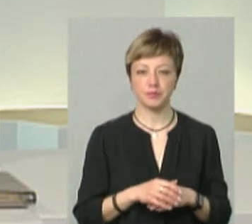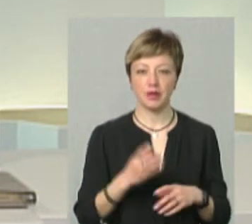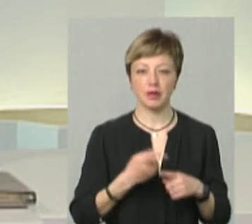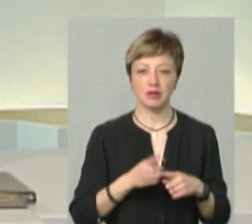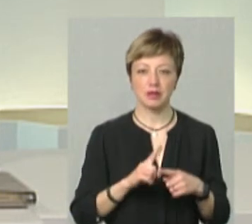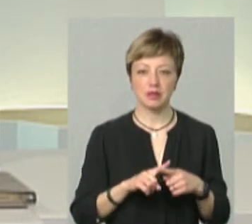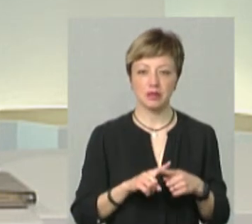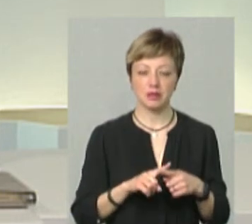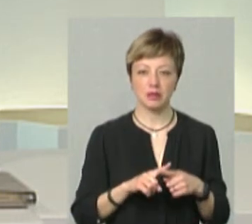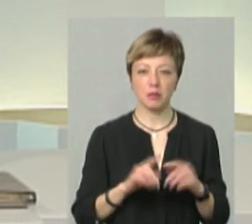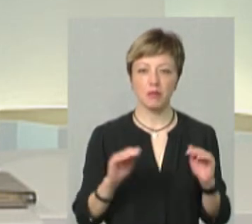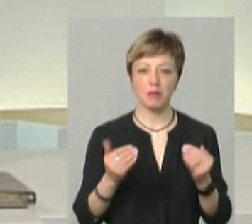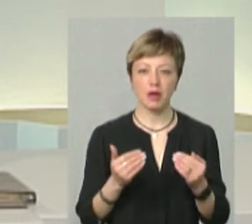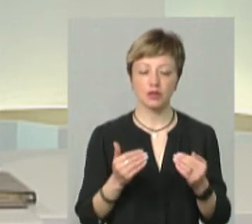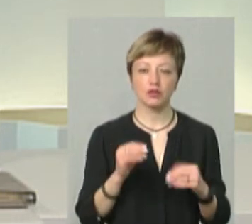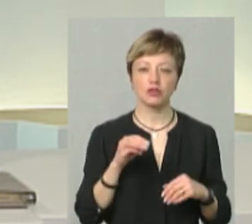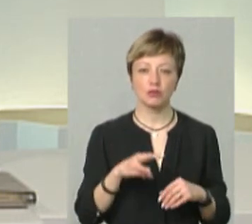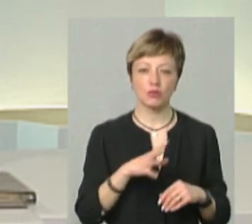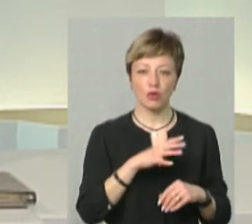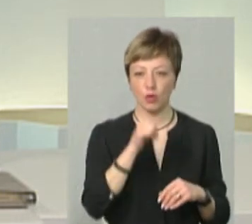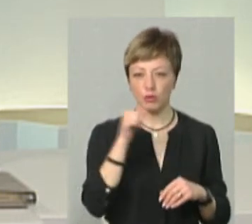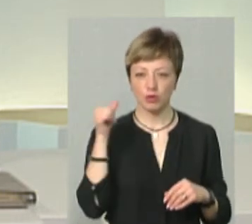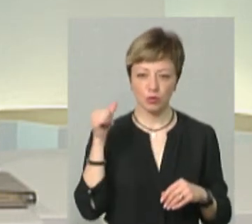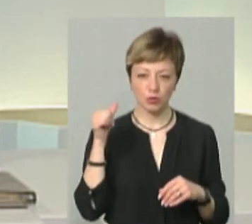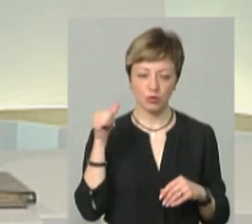Це менше трохи, ніж було в минулому